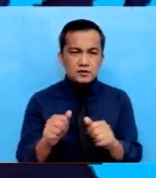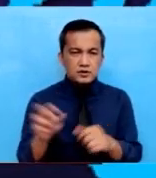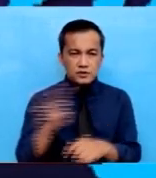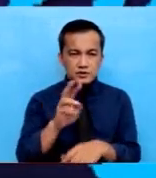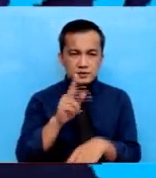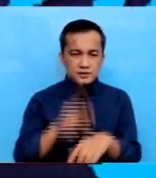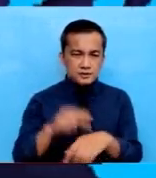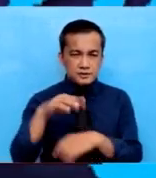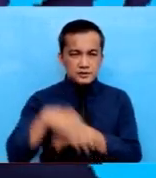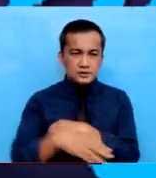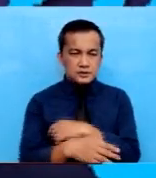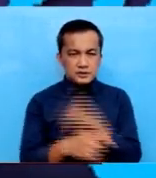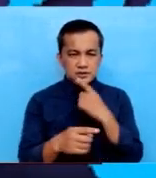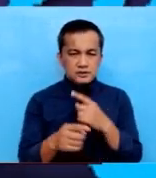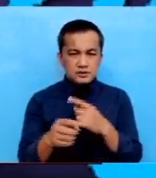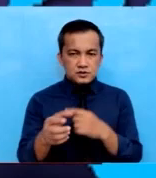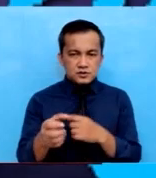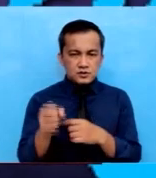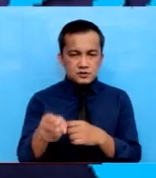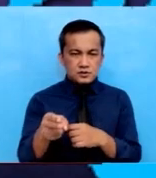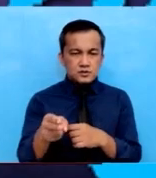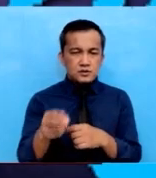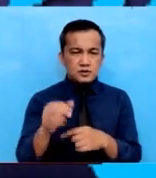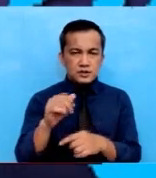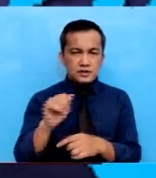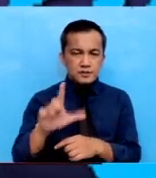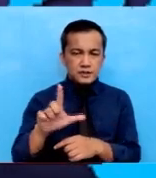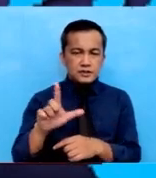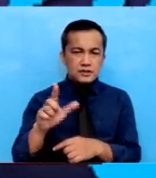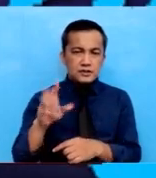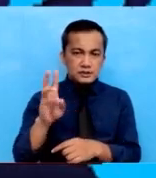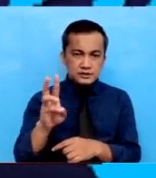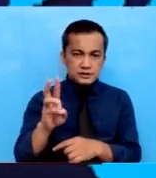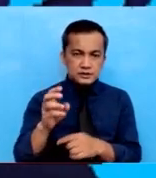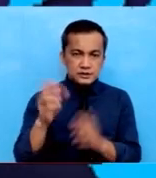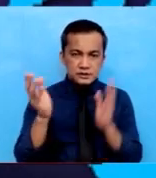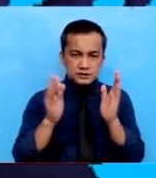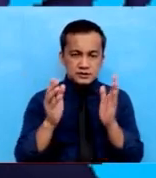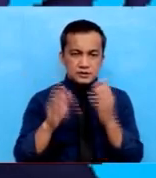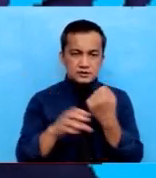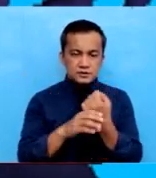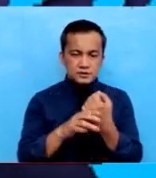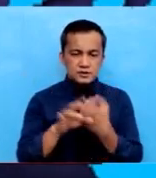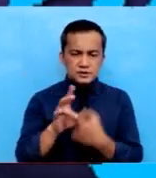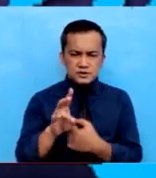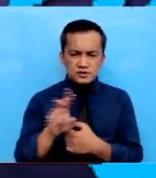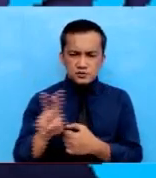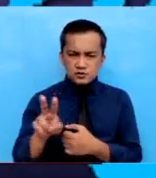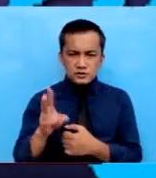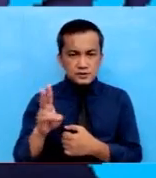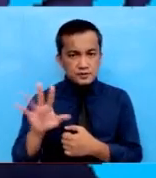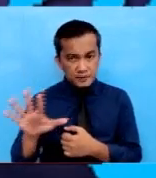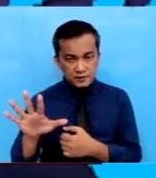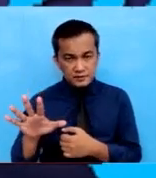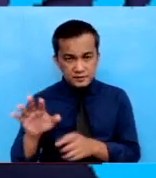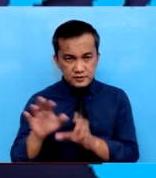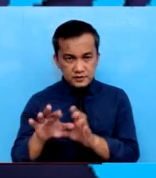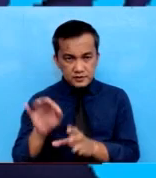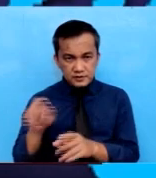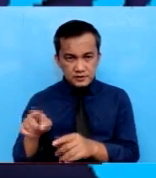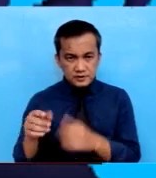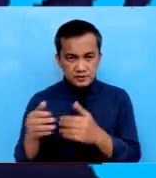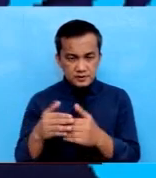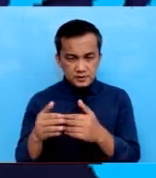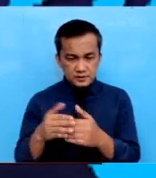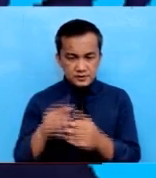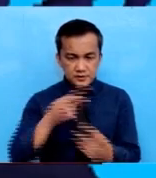order na inilabas noong April 6 ang Service Contract 72 at 75 na matatagpuan malapit sa